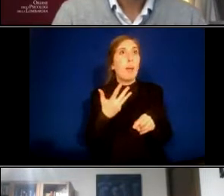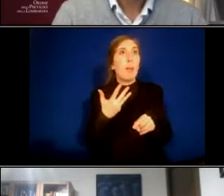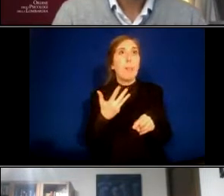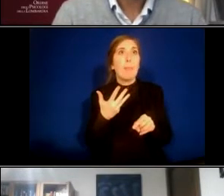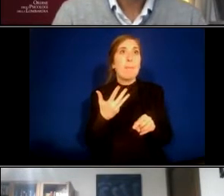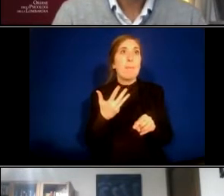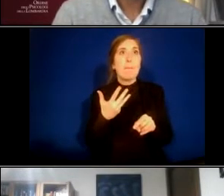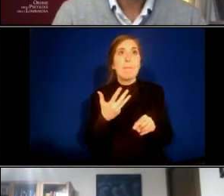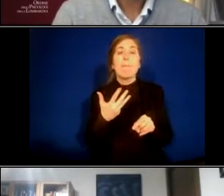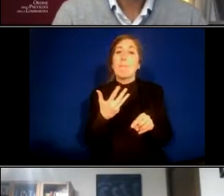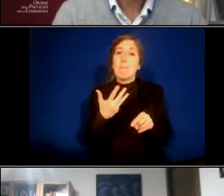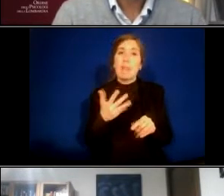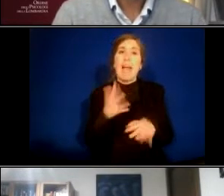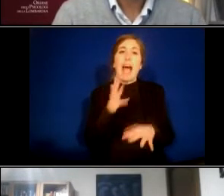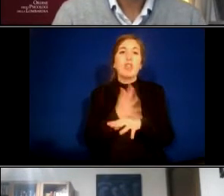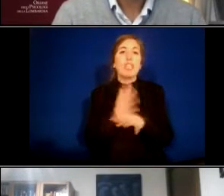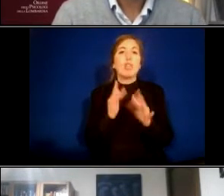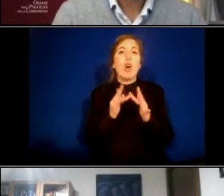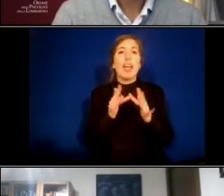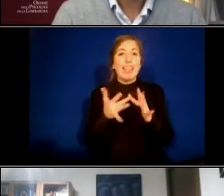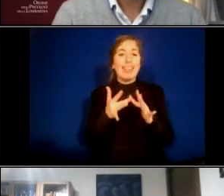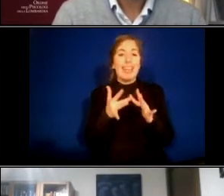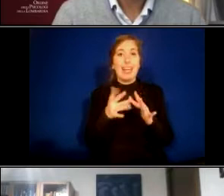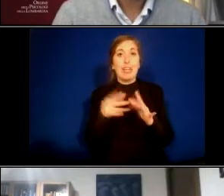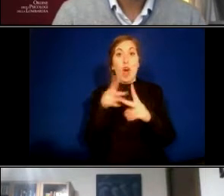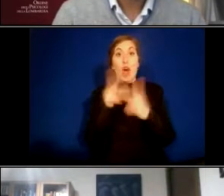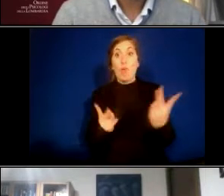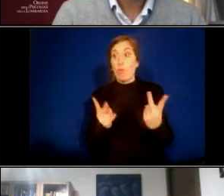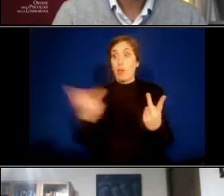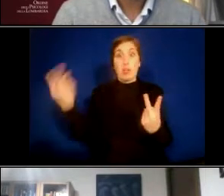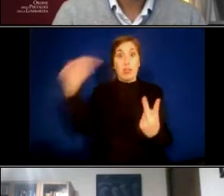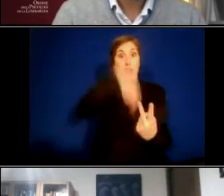è anche offerto proprio all'arrivo alla frontiera, gratuitamente,